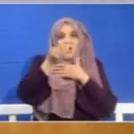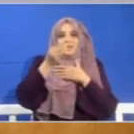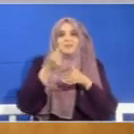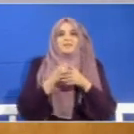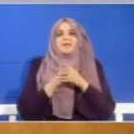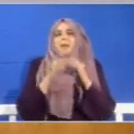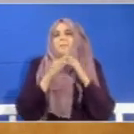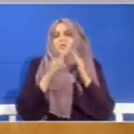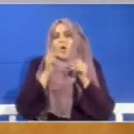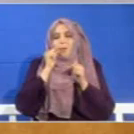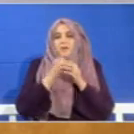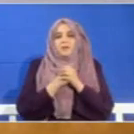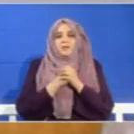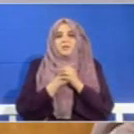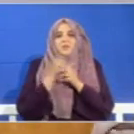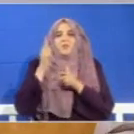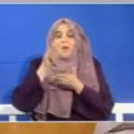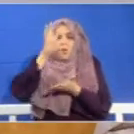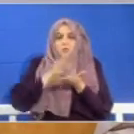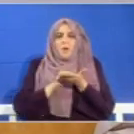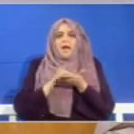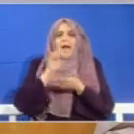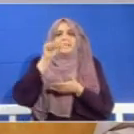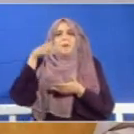إلى العمل تأتيه رسالة في الهاتف،